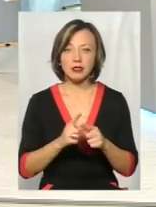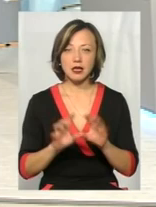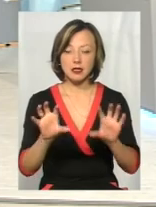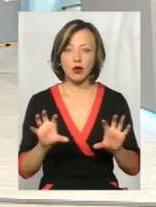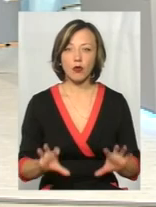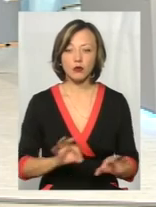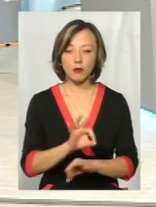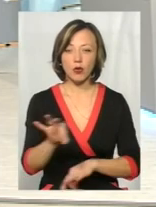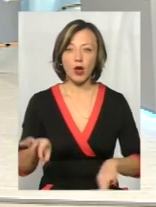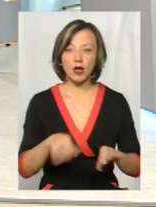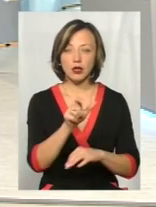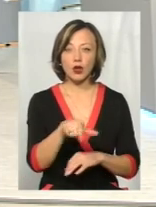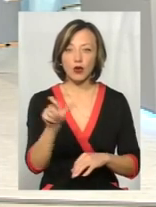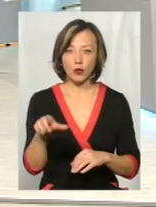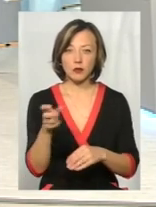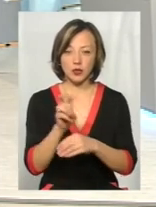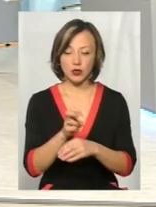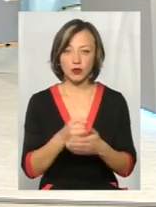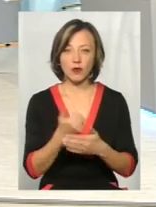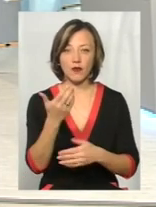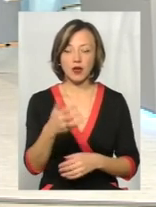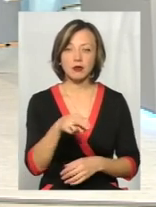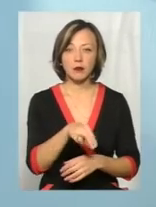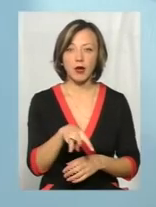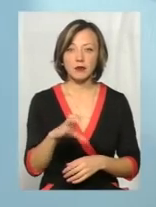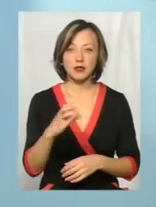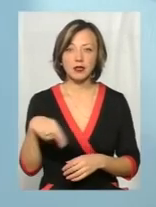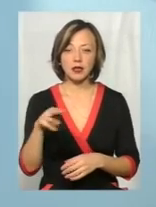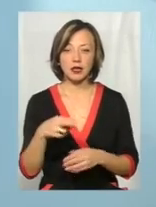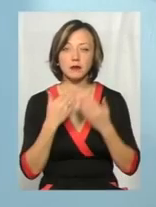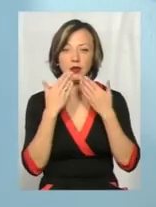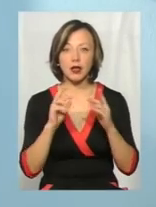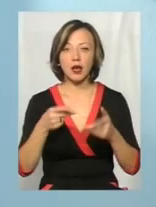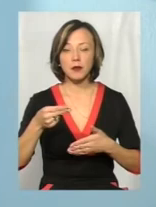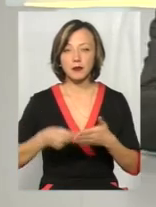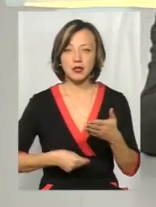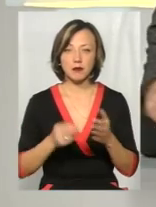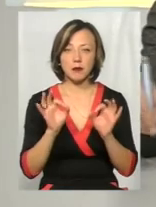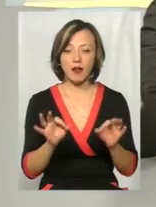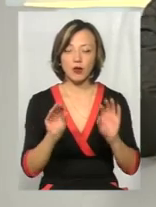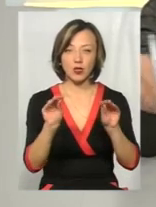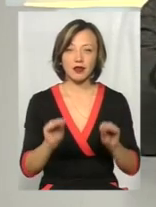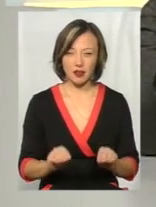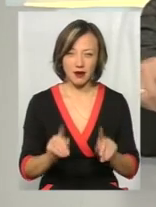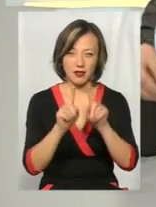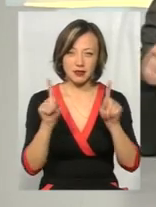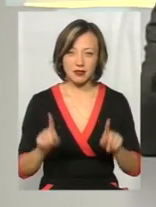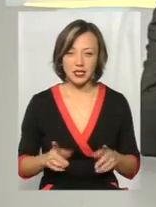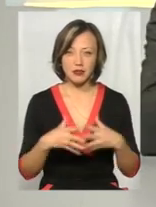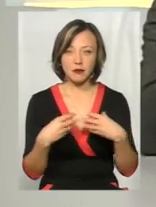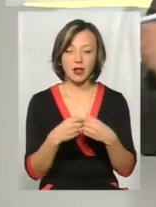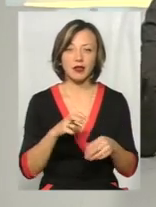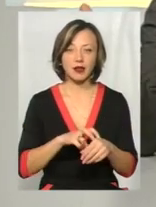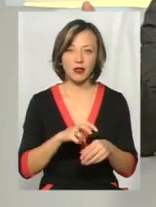законопроект, люди вже пішли до вас, до прикладу, в ПМСД і запитувати, як підписати там, вона називається правильно, декларація, так? Так. Сімейним